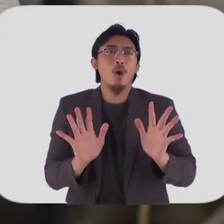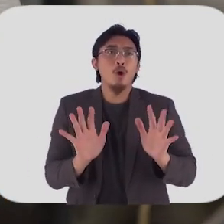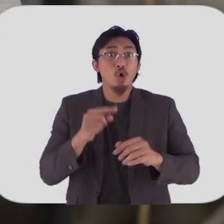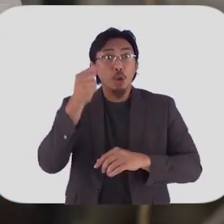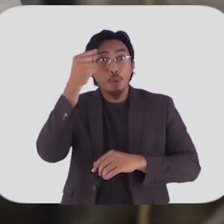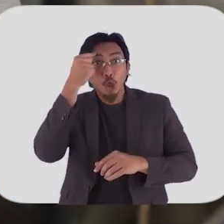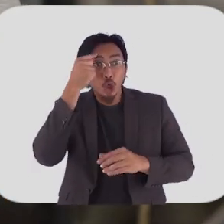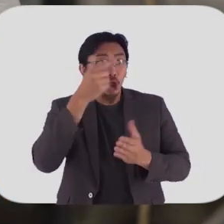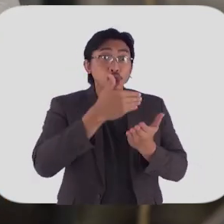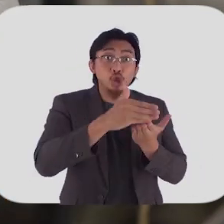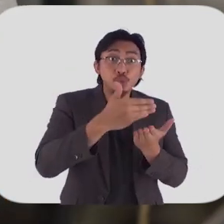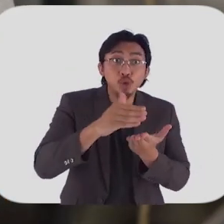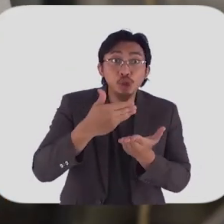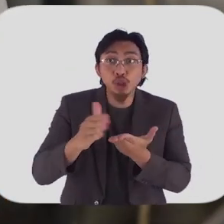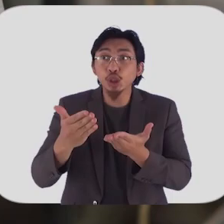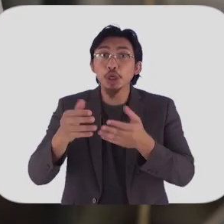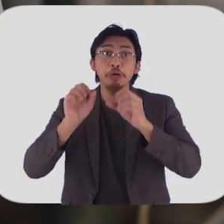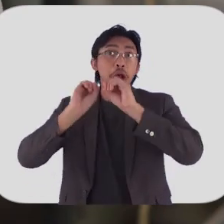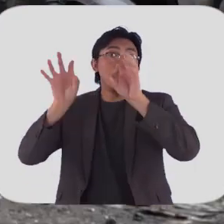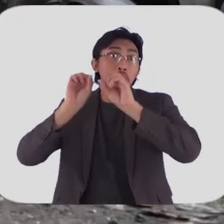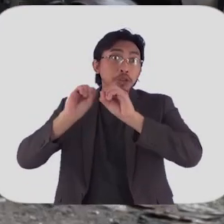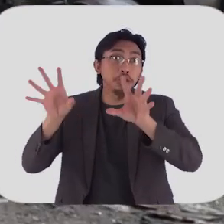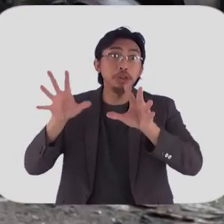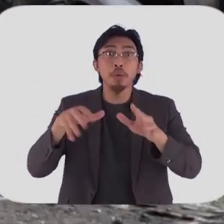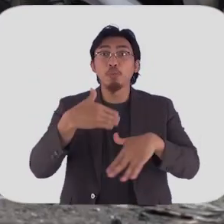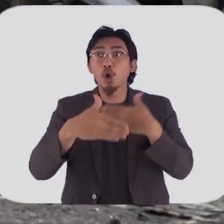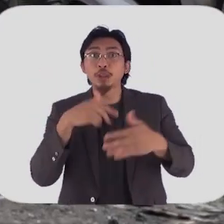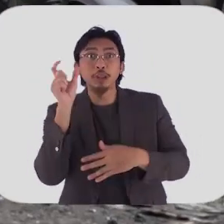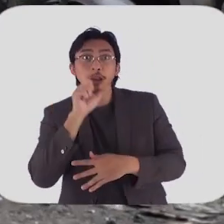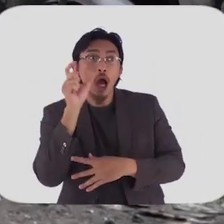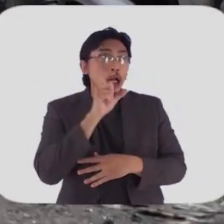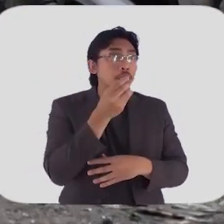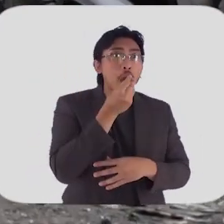tanpa memikirkan untuk distribusi, untuk